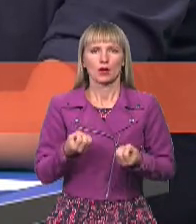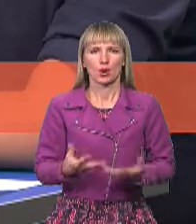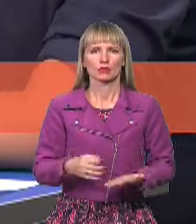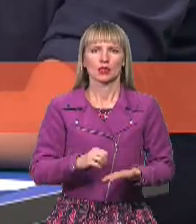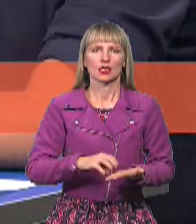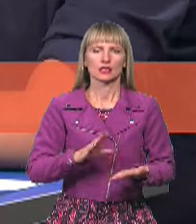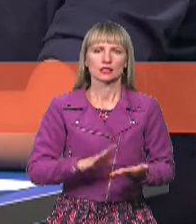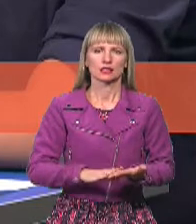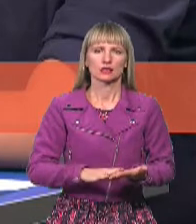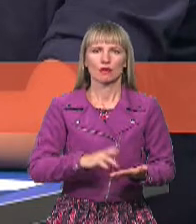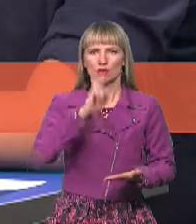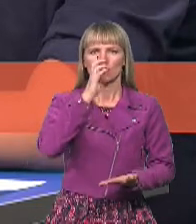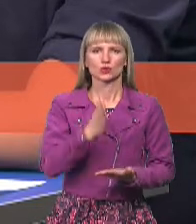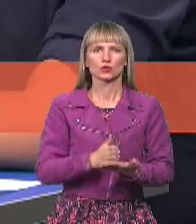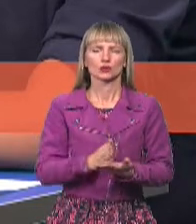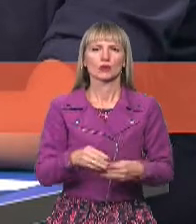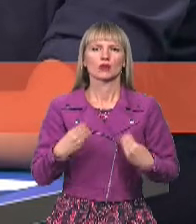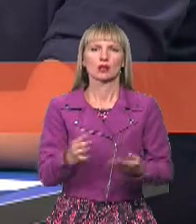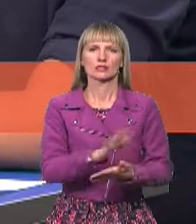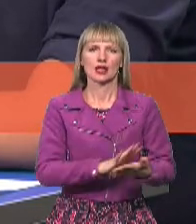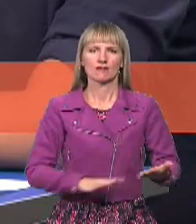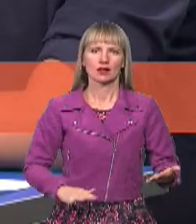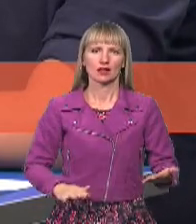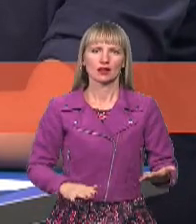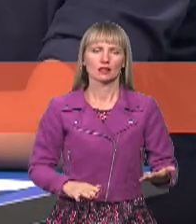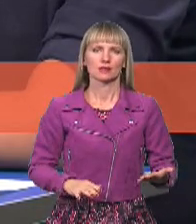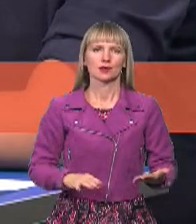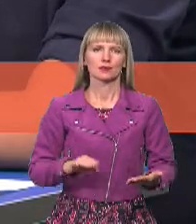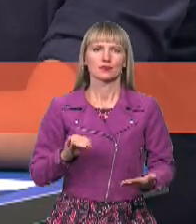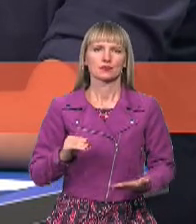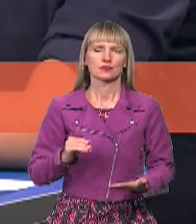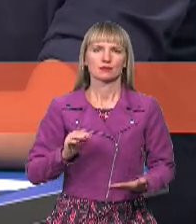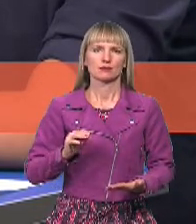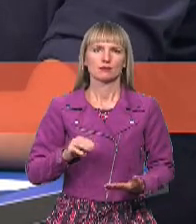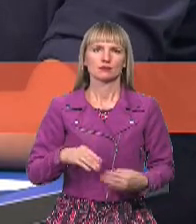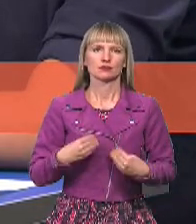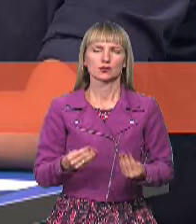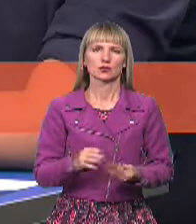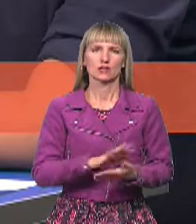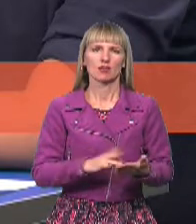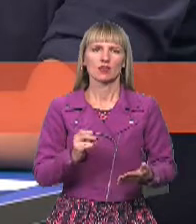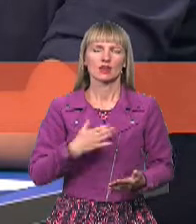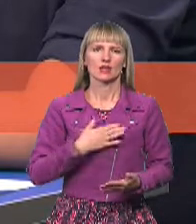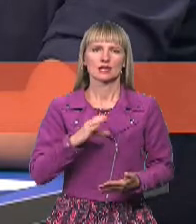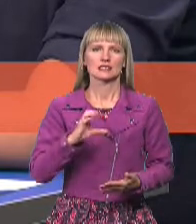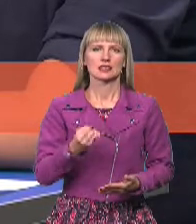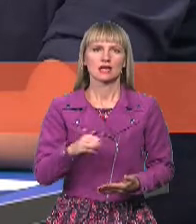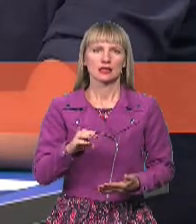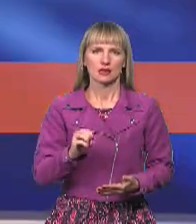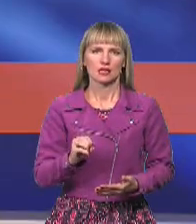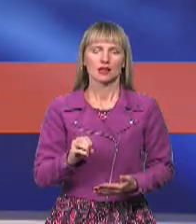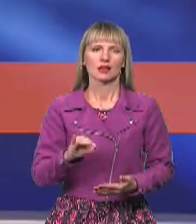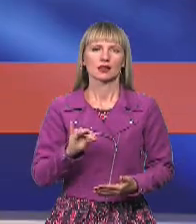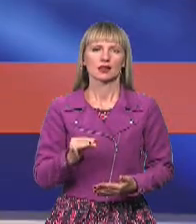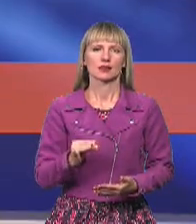в Госпотребслужбе, подают заявление, есть это образец заявления на нашем сайте, и